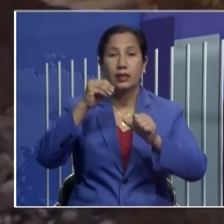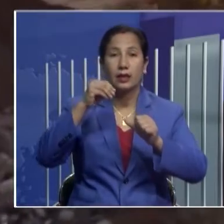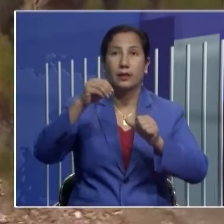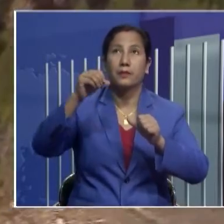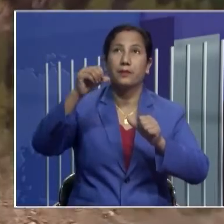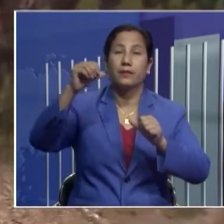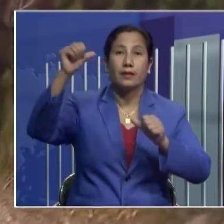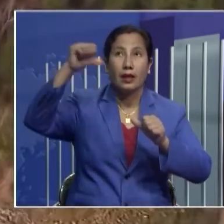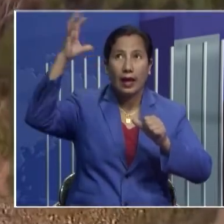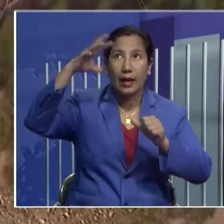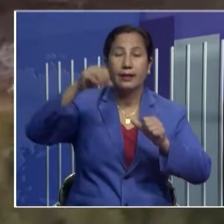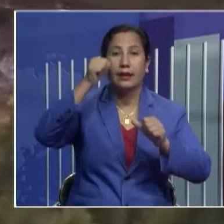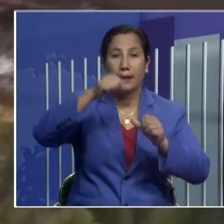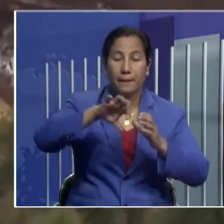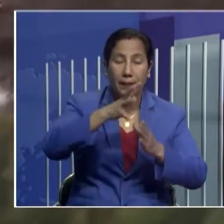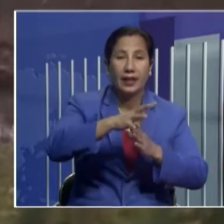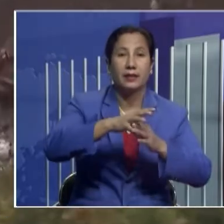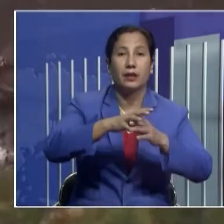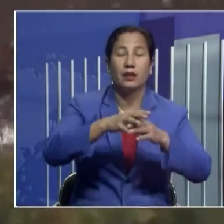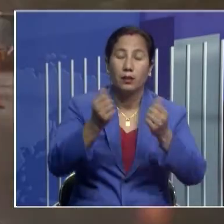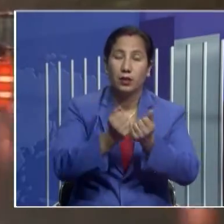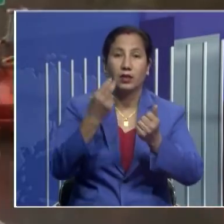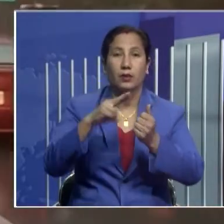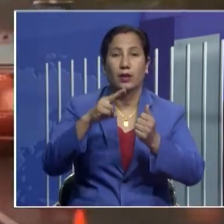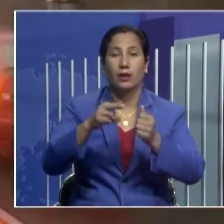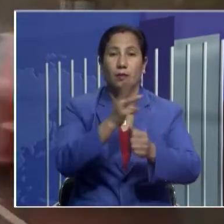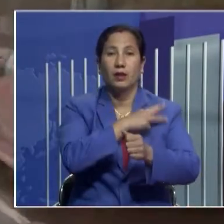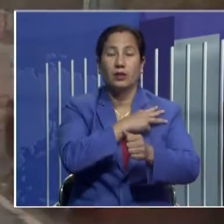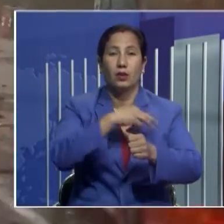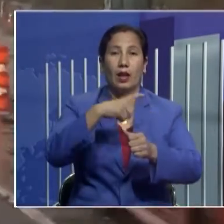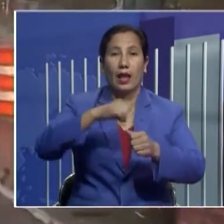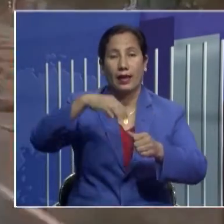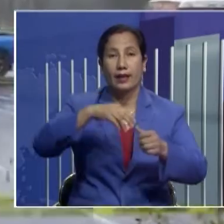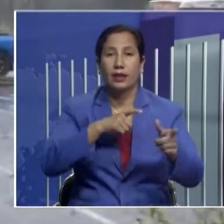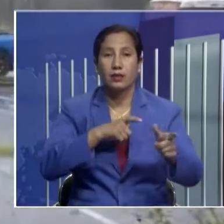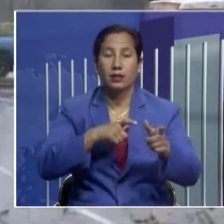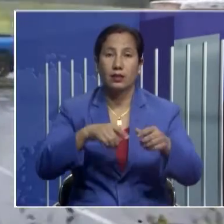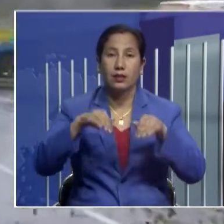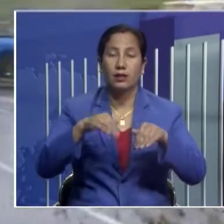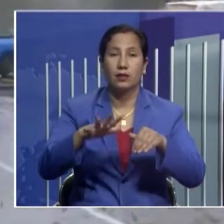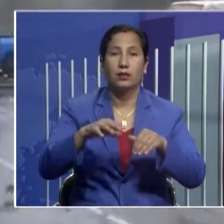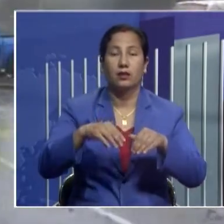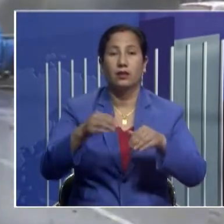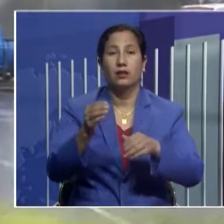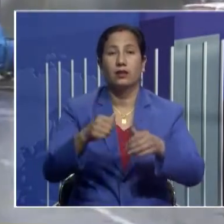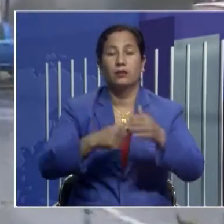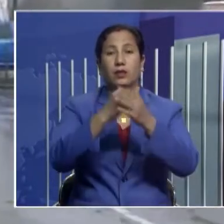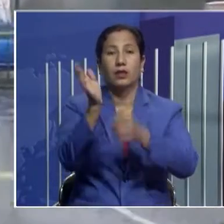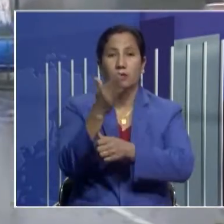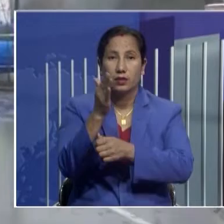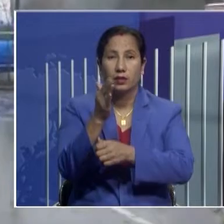बाढीमा थुनिएका हजारौँ मानिसको उद्धारका लागि सैनिक खटाइएको छ। प्रधानमन्त्री जस्टिन ट्रुडोले